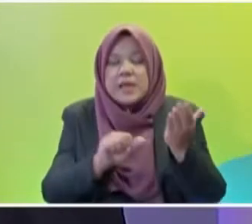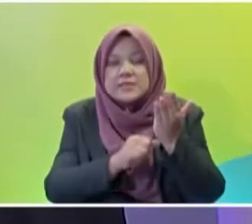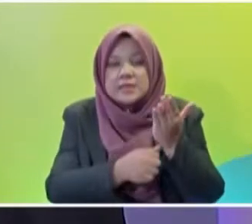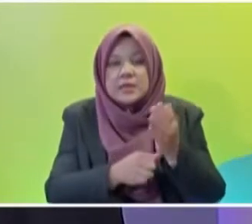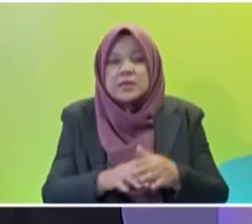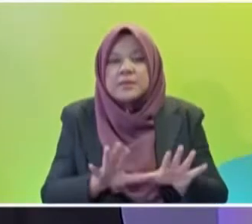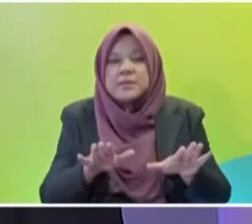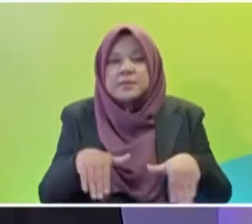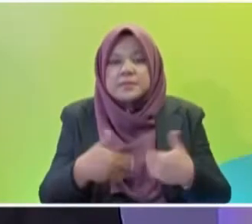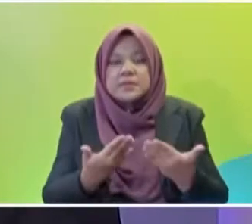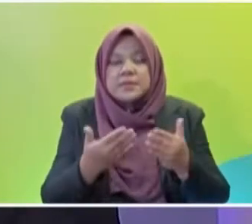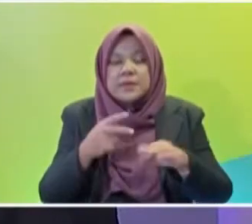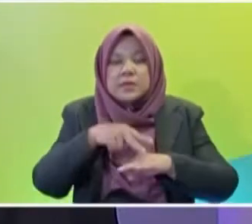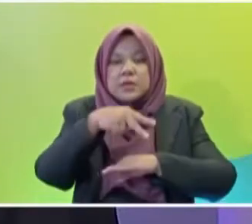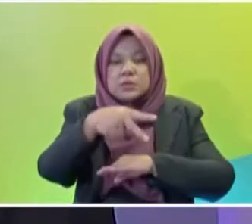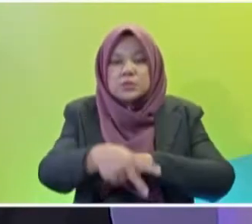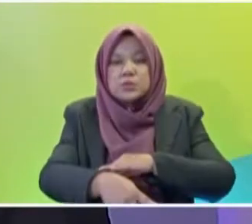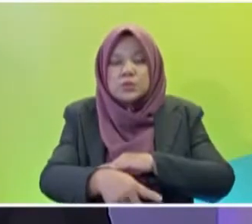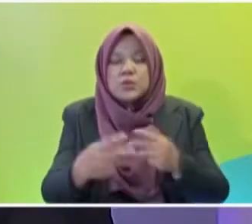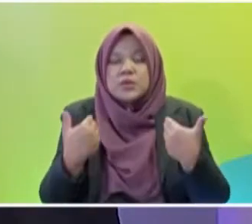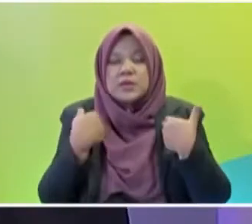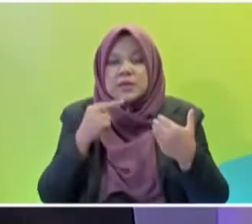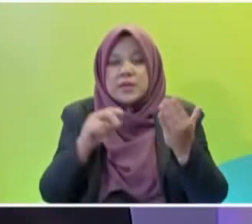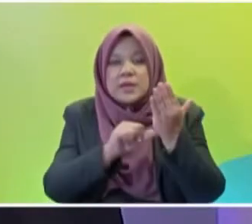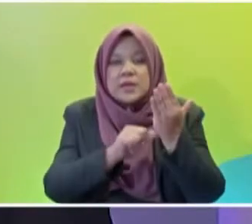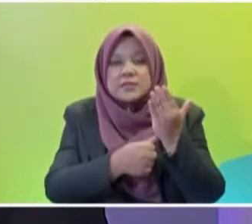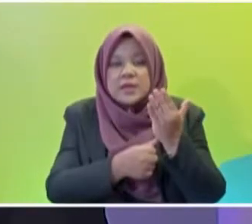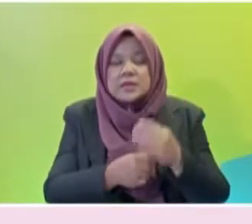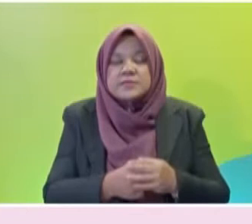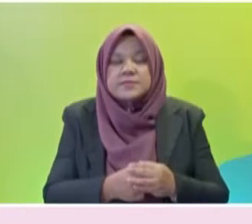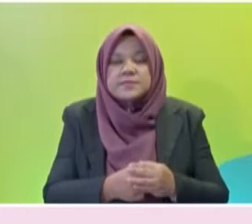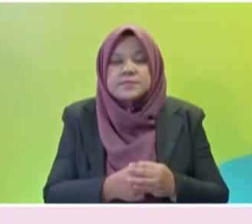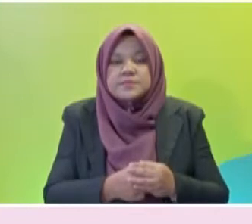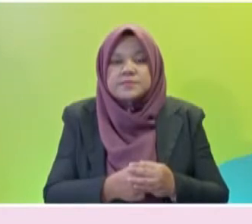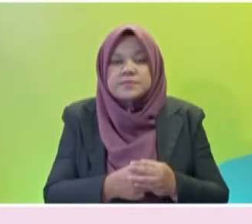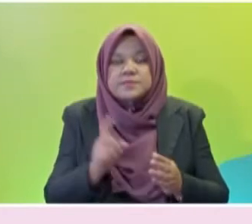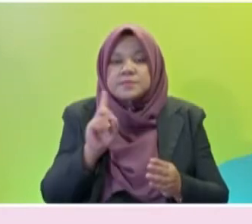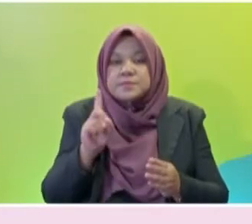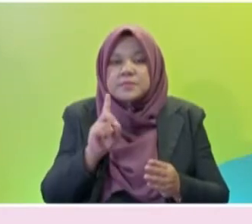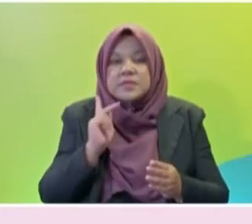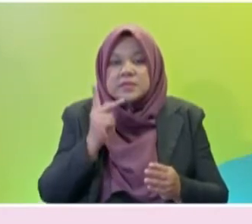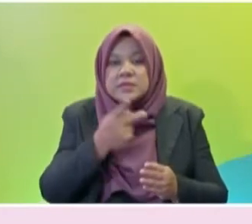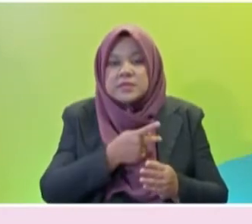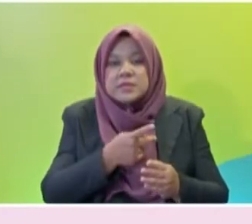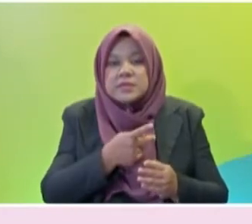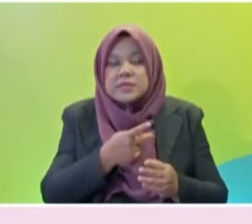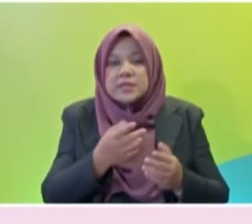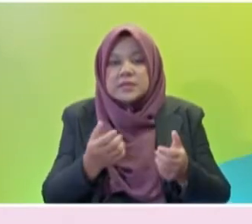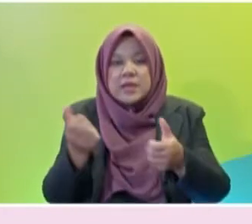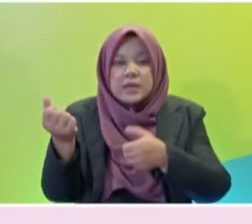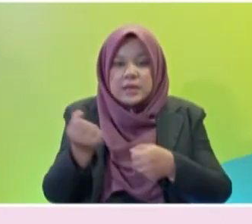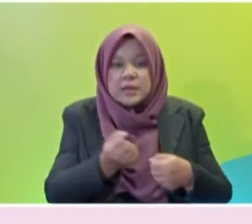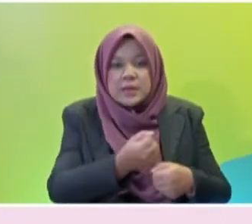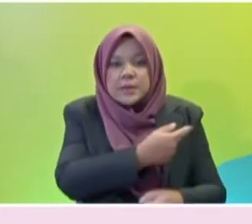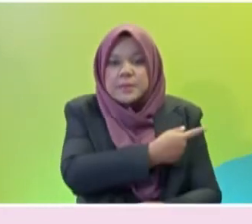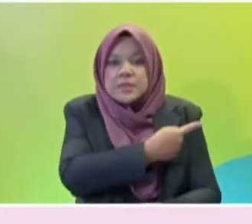nak menurunkan ombak besar kembali keadaan asal tadi, yang sedia ada Mira buat tadi, di mana kita tarik tadi picagari tadi